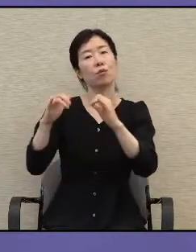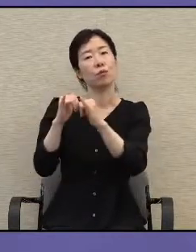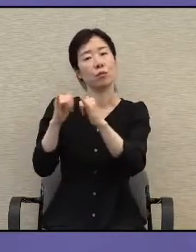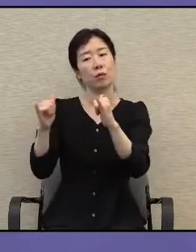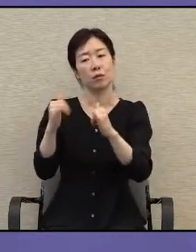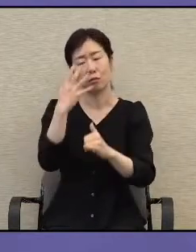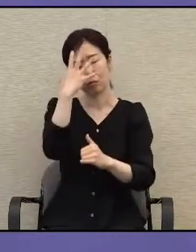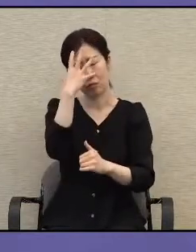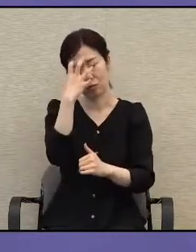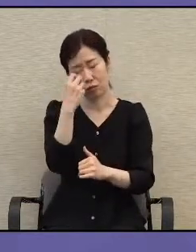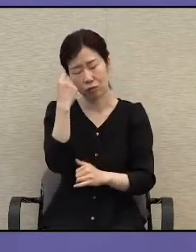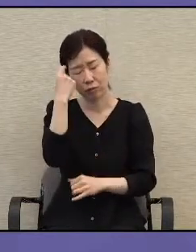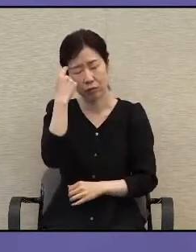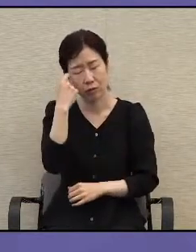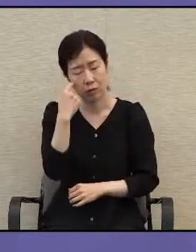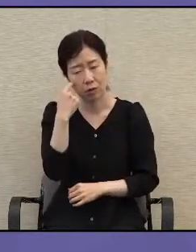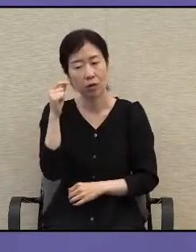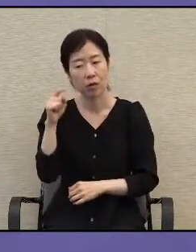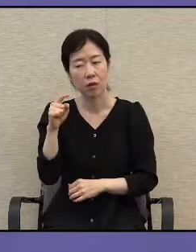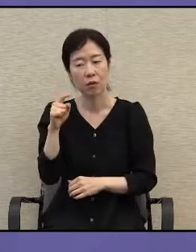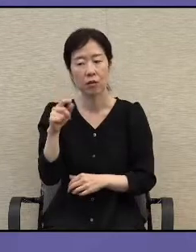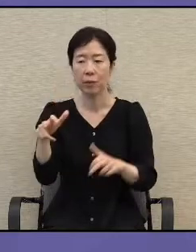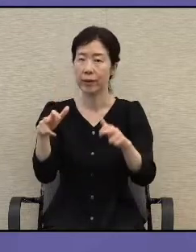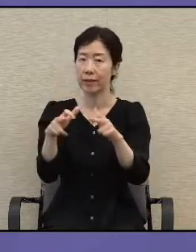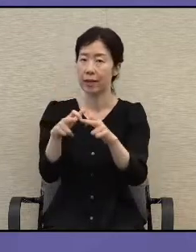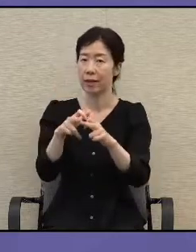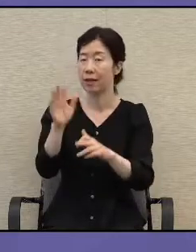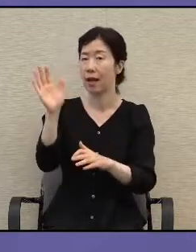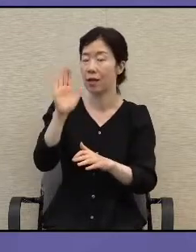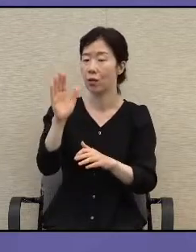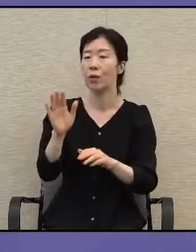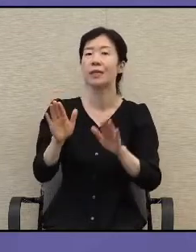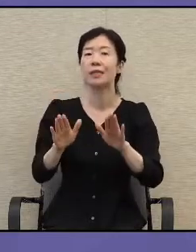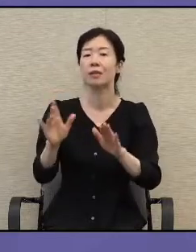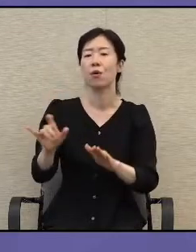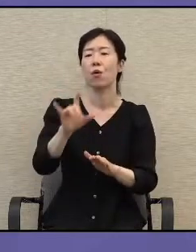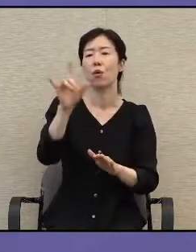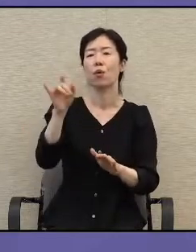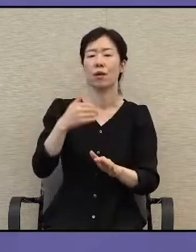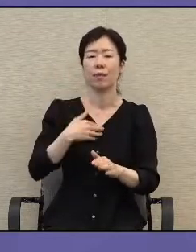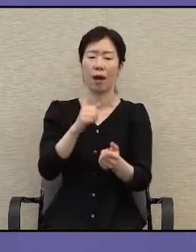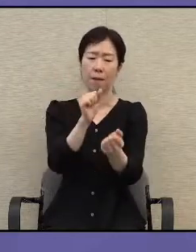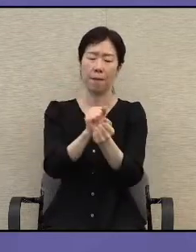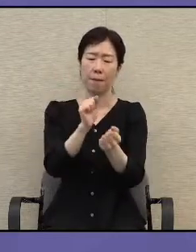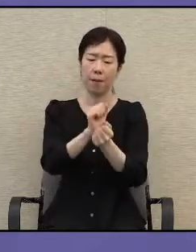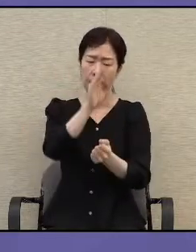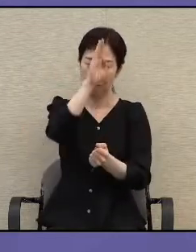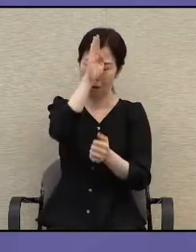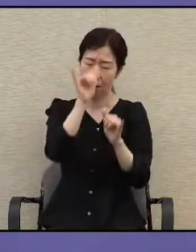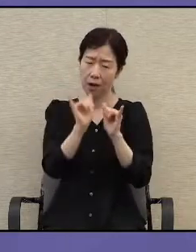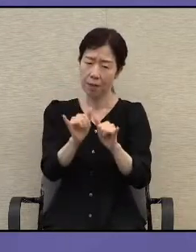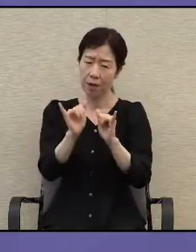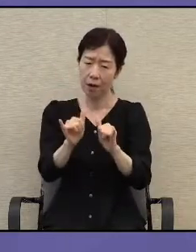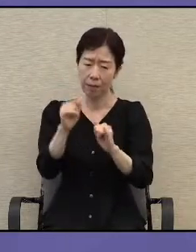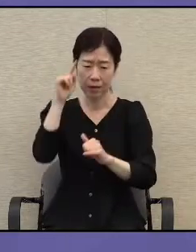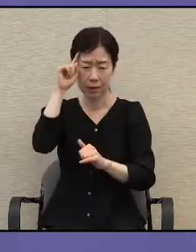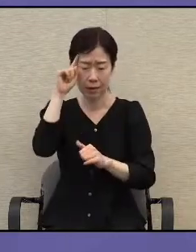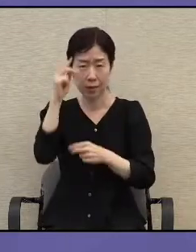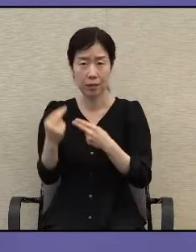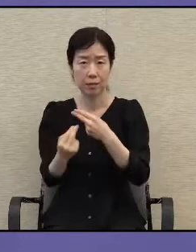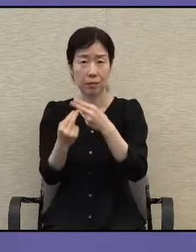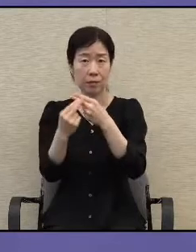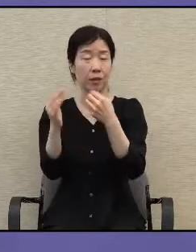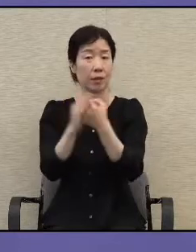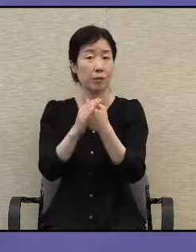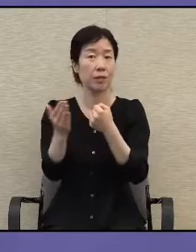어떤 비정상적인 우울장애라기보다는 감염병 재난에 대한 정상적인 스트레스 반응의 관점으로 저희가 보아야겠지만, 또한